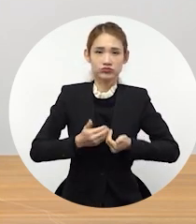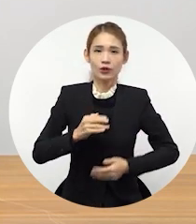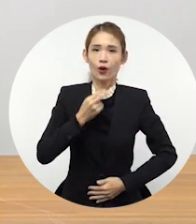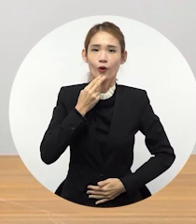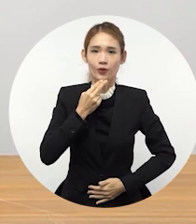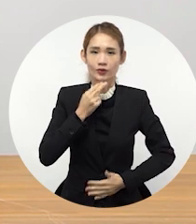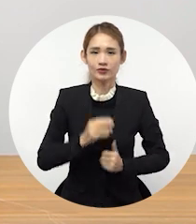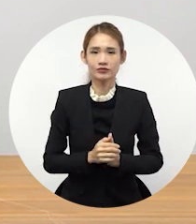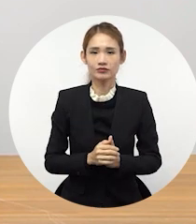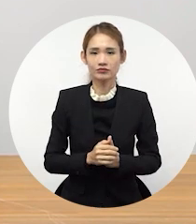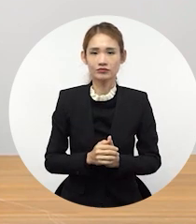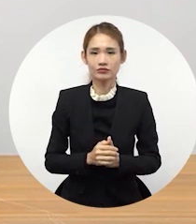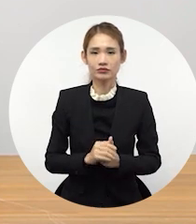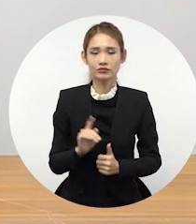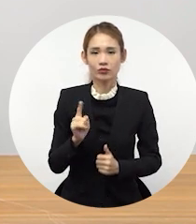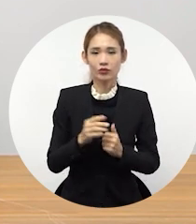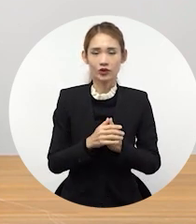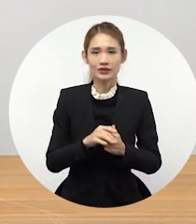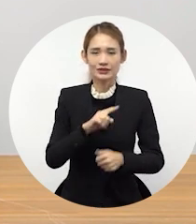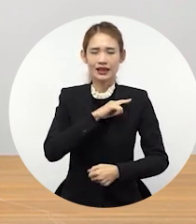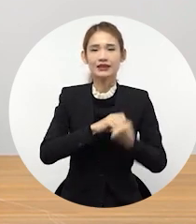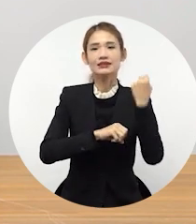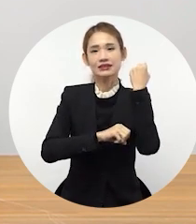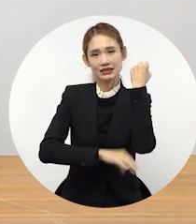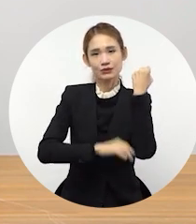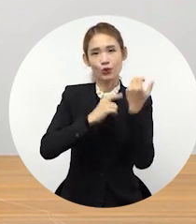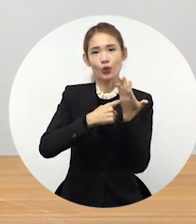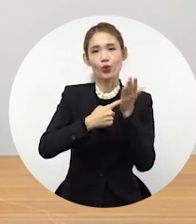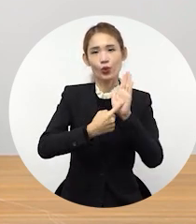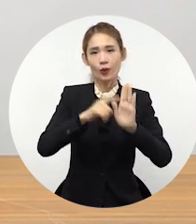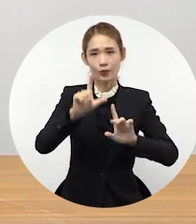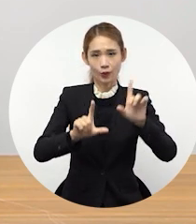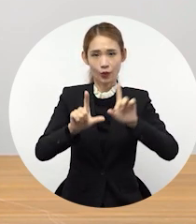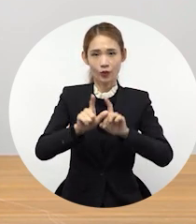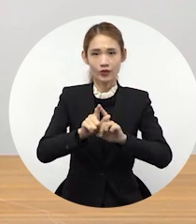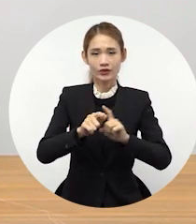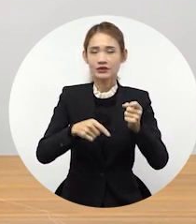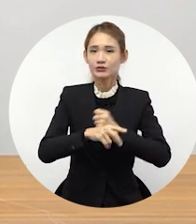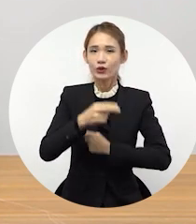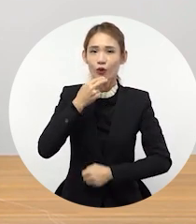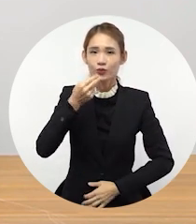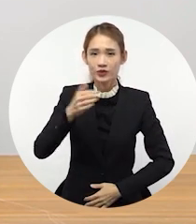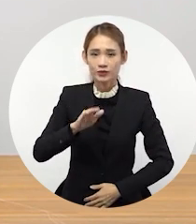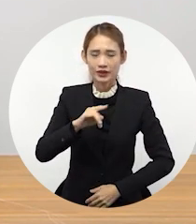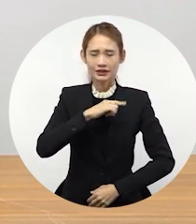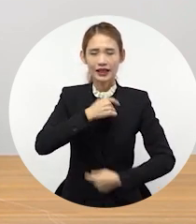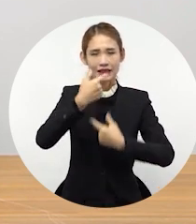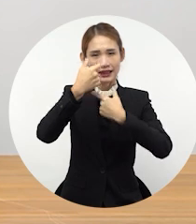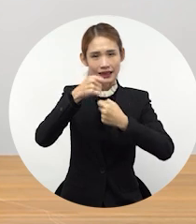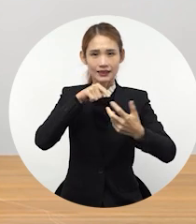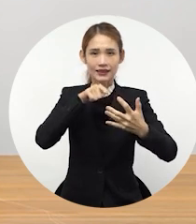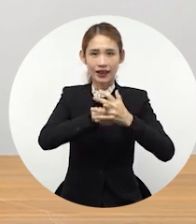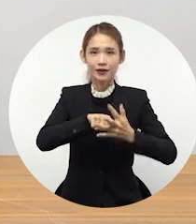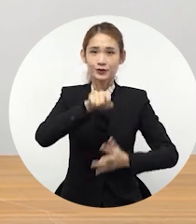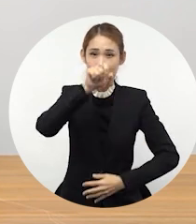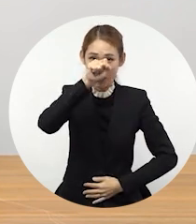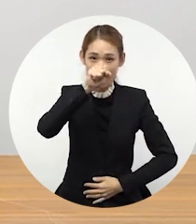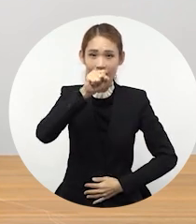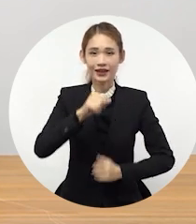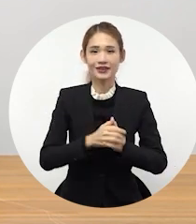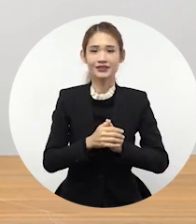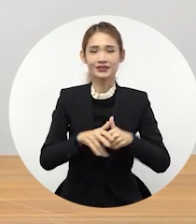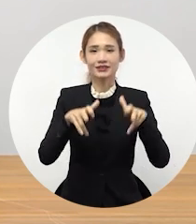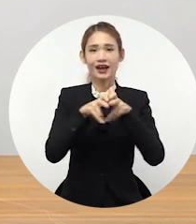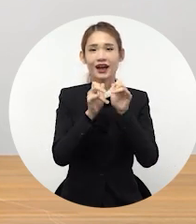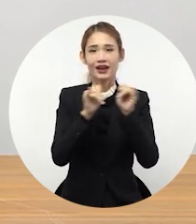그리고 거부감도 없어요. 네. 되게 조금 뭐랄까 기본적인 어떤 표현? 되게 몸이 건조한 표현인데 음. 가장 알맞죠? 몸이